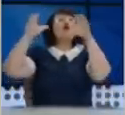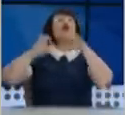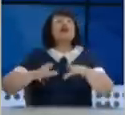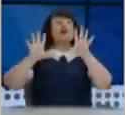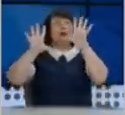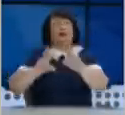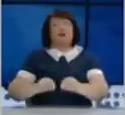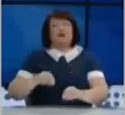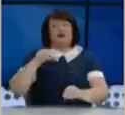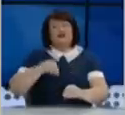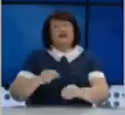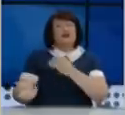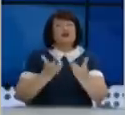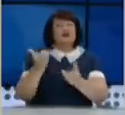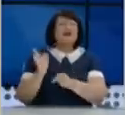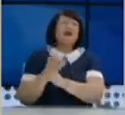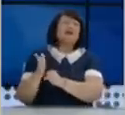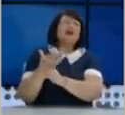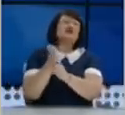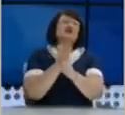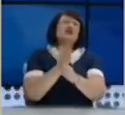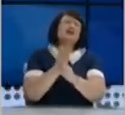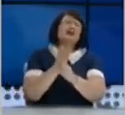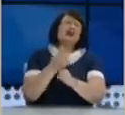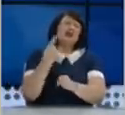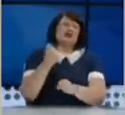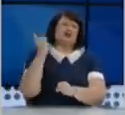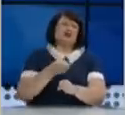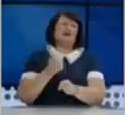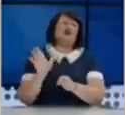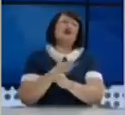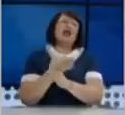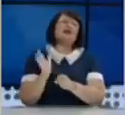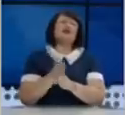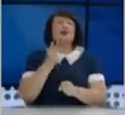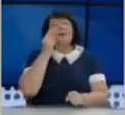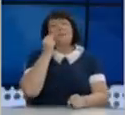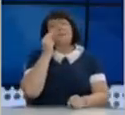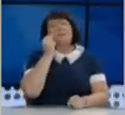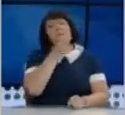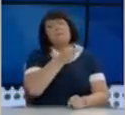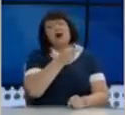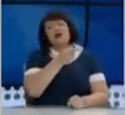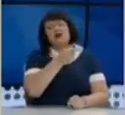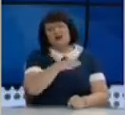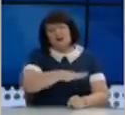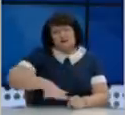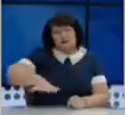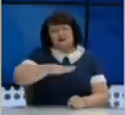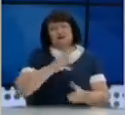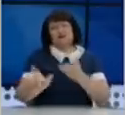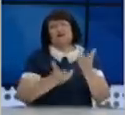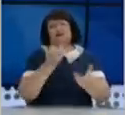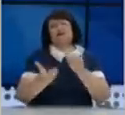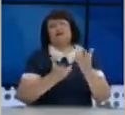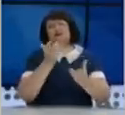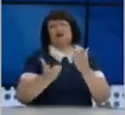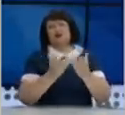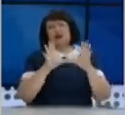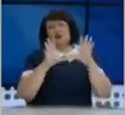Φέτος η καταστροφή στον Εύρο είναι ολοκληρωτική και στην Πάρνηθα κάηκαν περισσότερες εκτάσεις σε σχέση με την